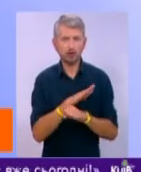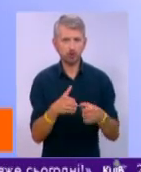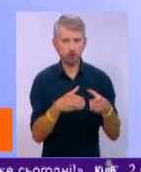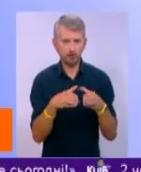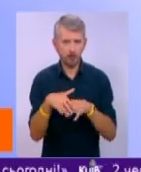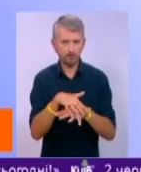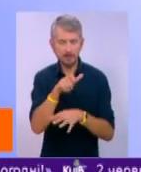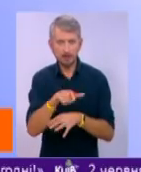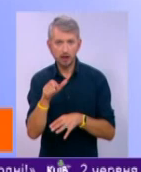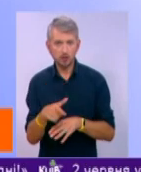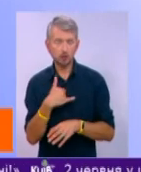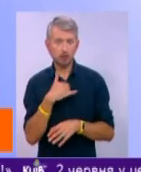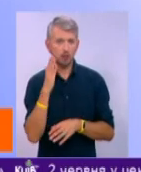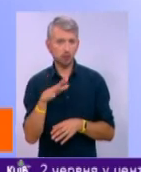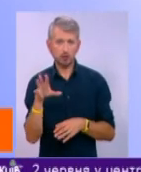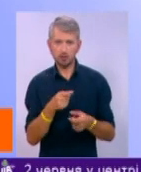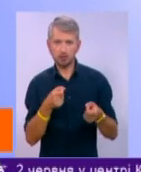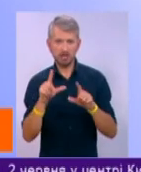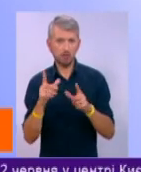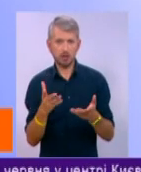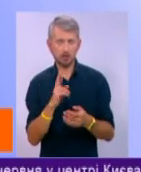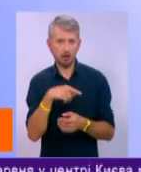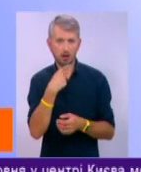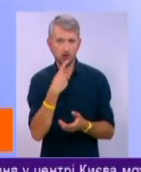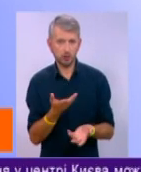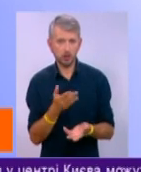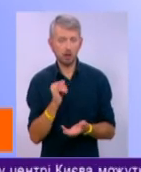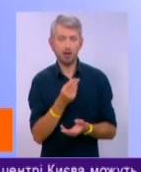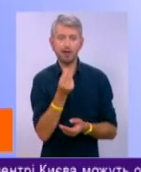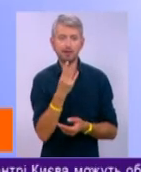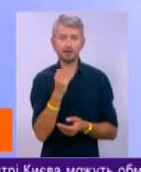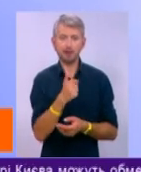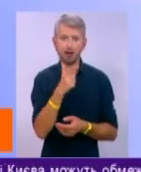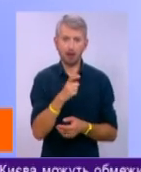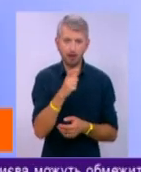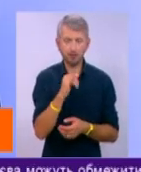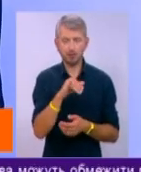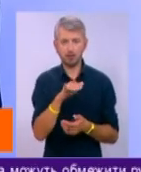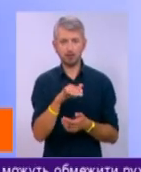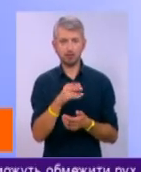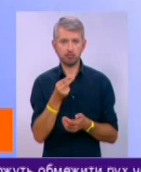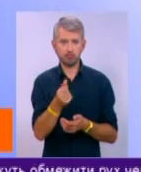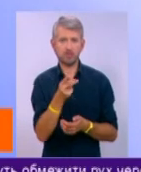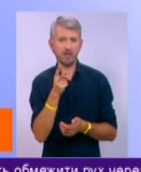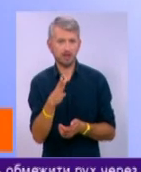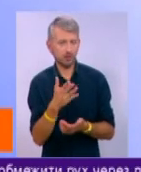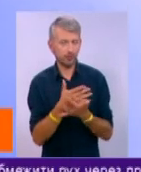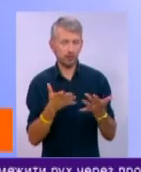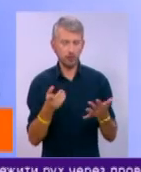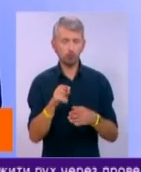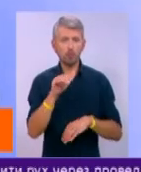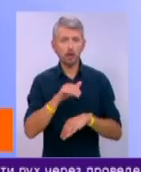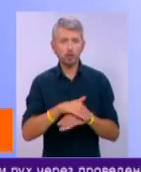верств населення, то у нас буде все підніматися, як то кажуть, і ціни на газ, і на комунальні послуги, і на все інше. Тому фактично